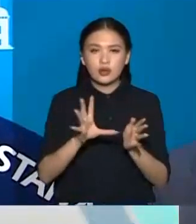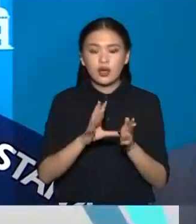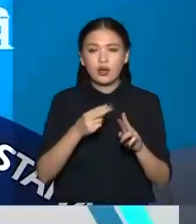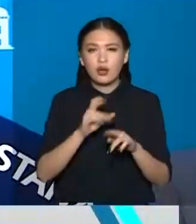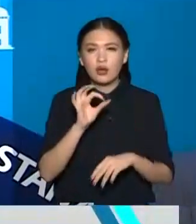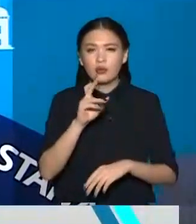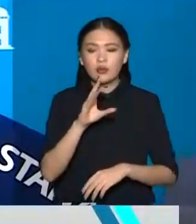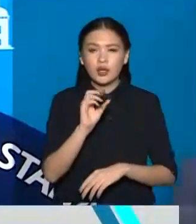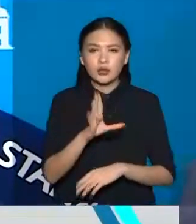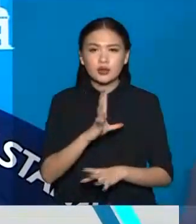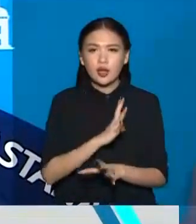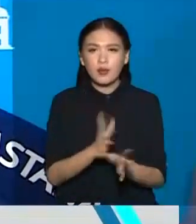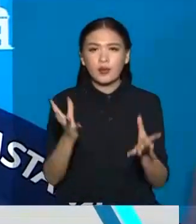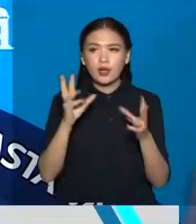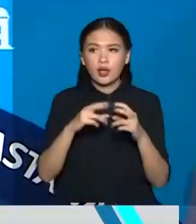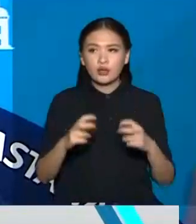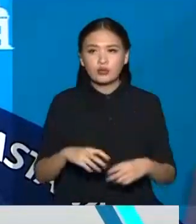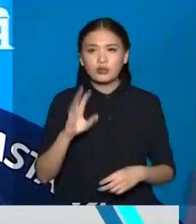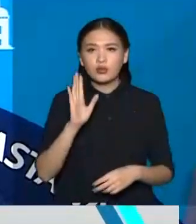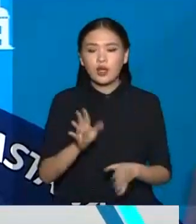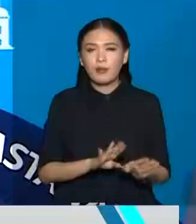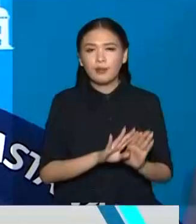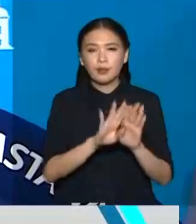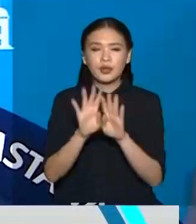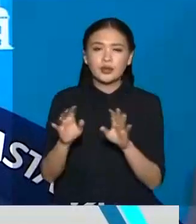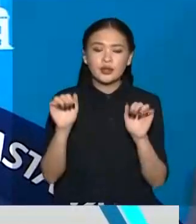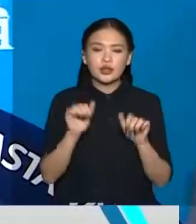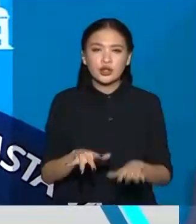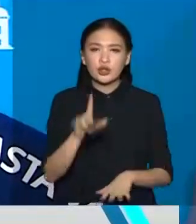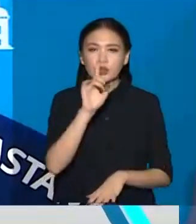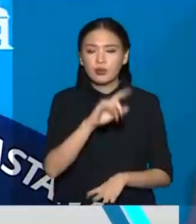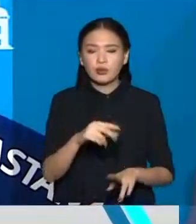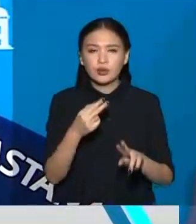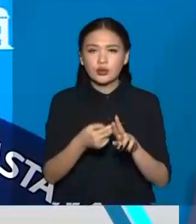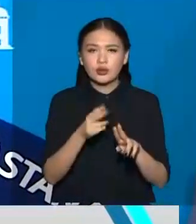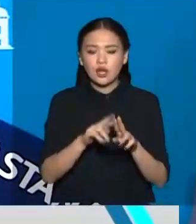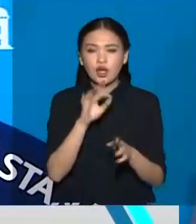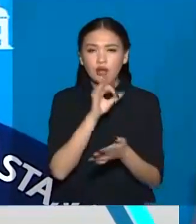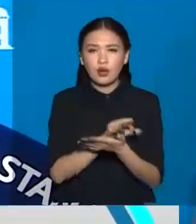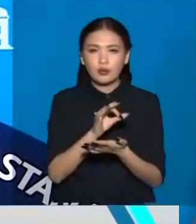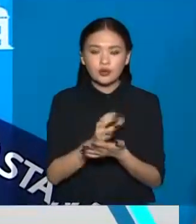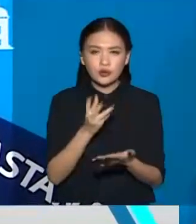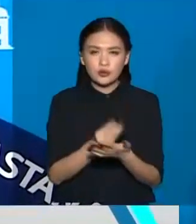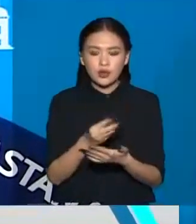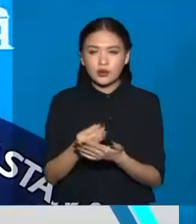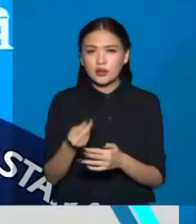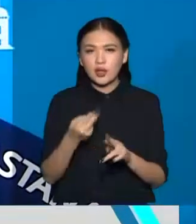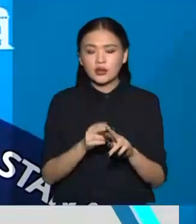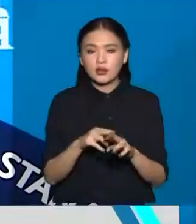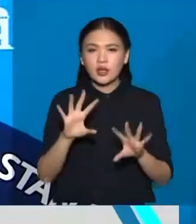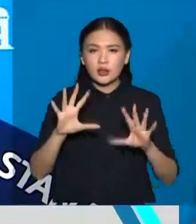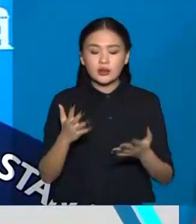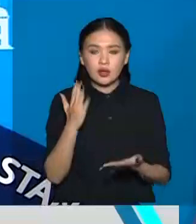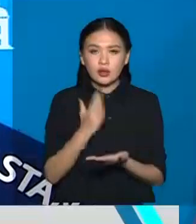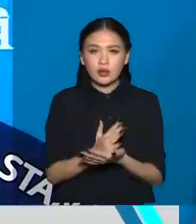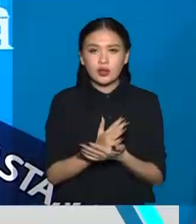объектілер, онда бұл мәселелер қаралады. Барлығына бірдей шешім шығарылмайды. Кейбір аймақтарда жауапты инвесторлар болуы мүмкін. Егер олар бәрін дұрыс